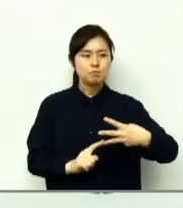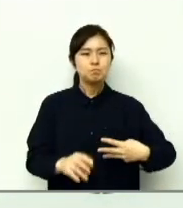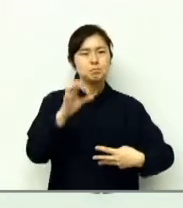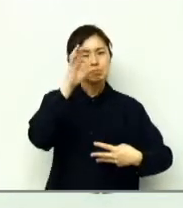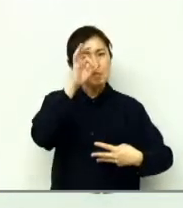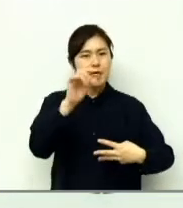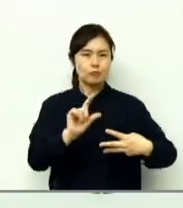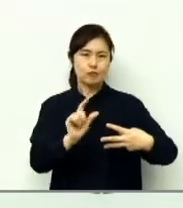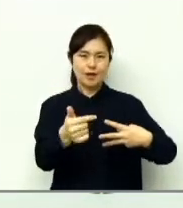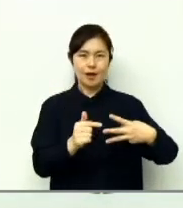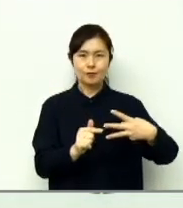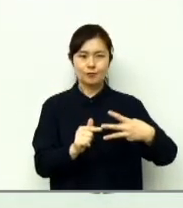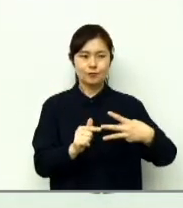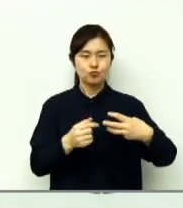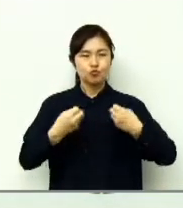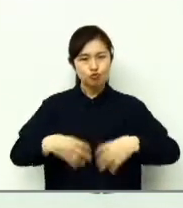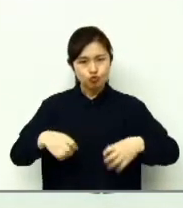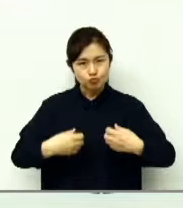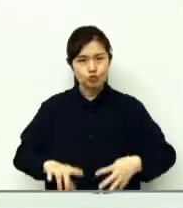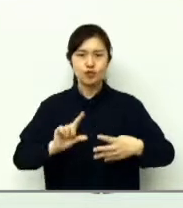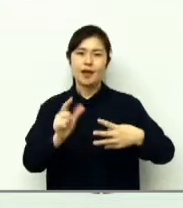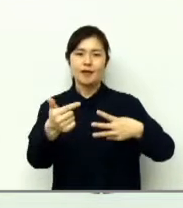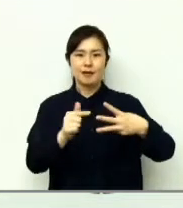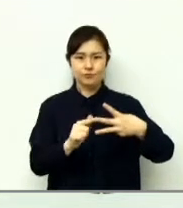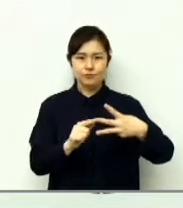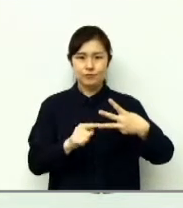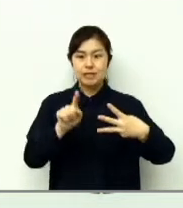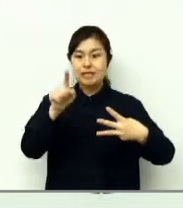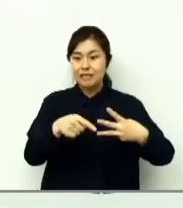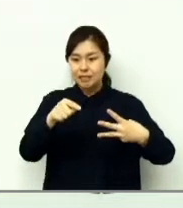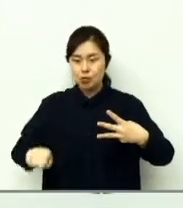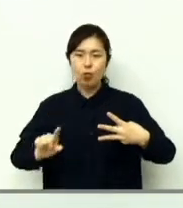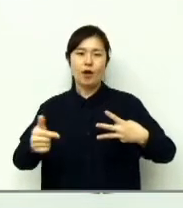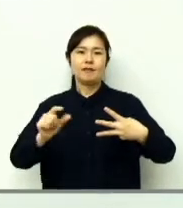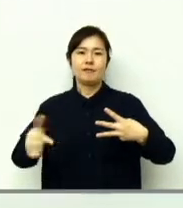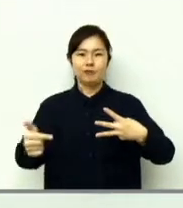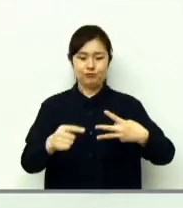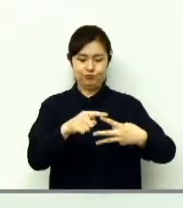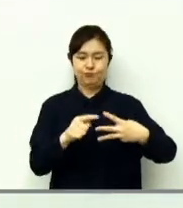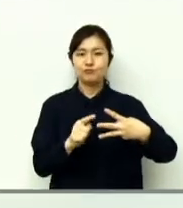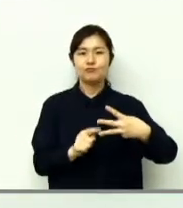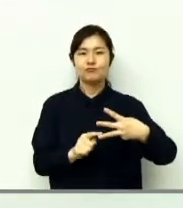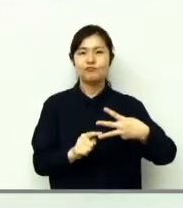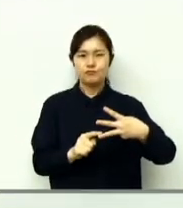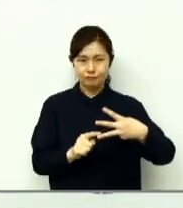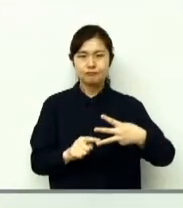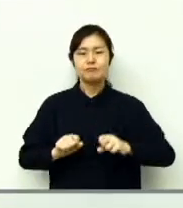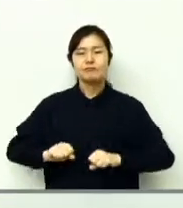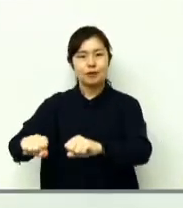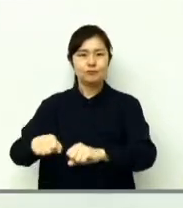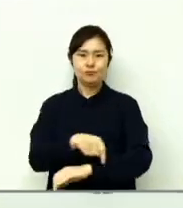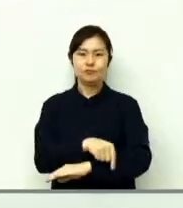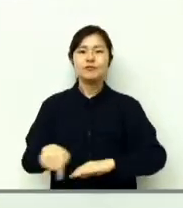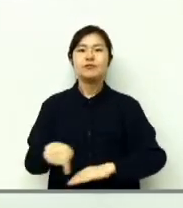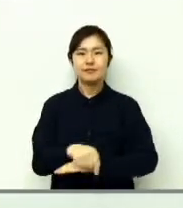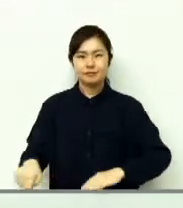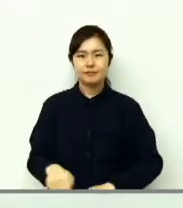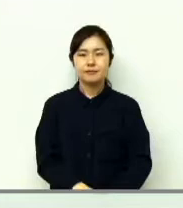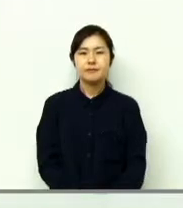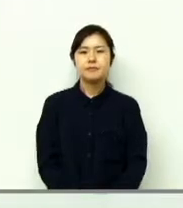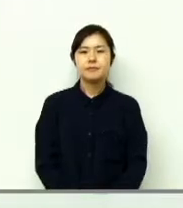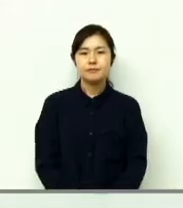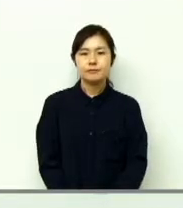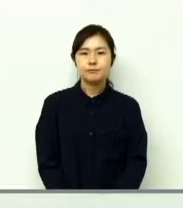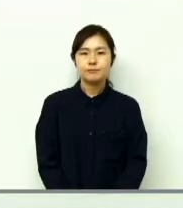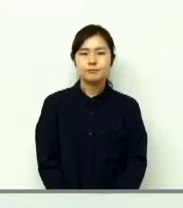の改革、こういった3つの柱の中で46の取り組み事業を掲げて進めてまいります。